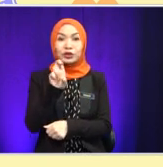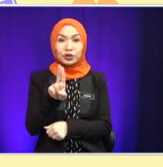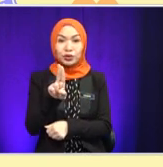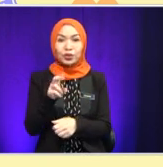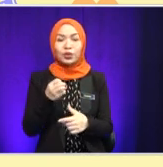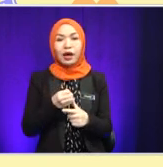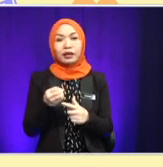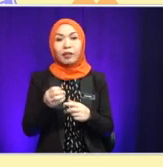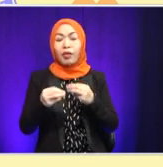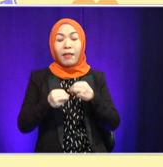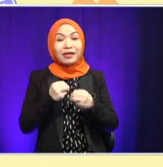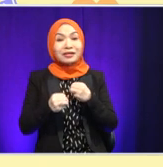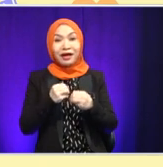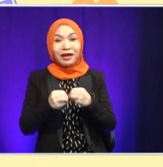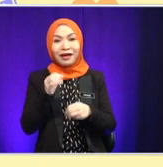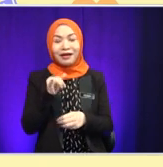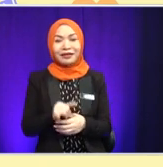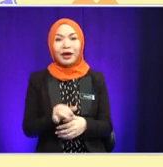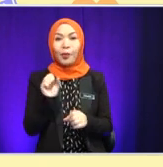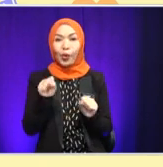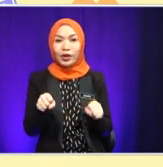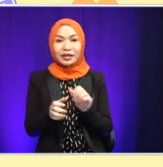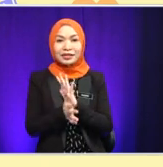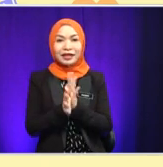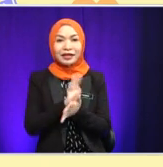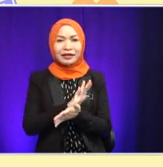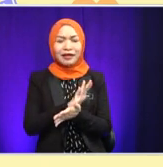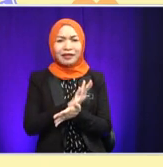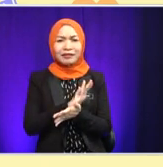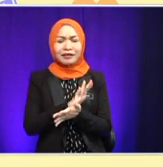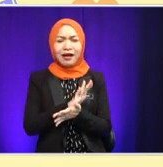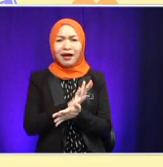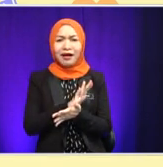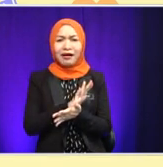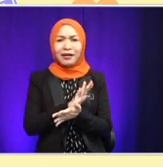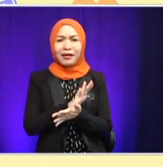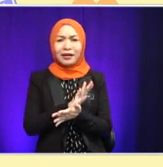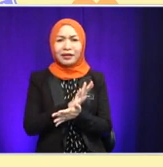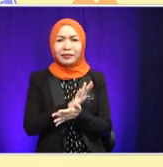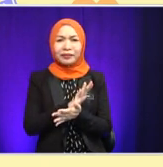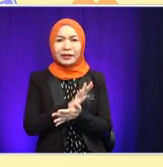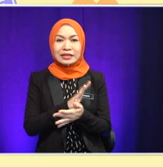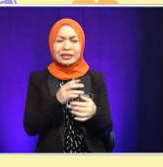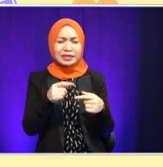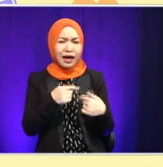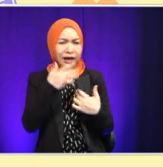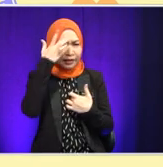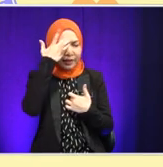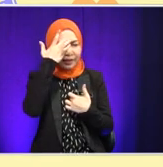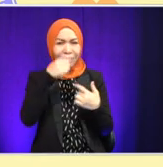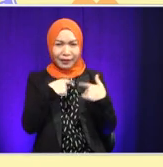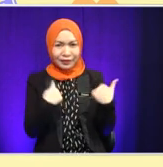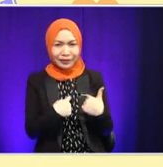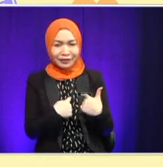berkaitan dengan agama ke ataupun amalan mereka ya Yang mana boleh juga menyakiti perasaan kaum tersebut ya Jadi ini akan